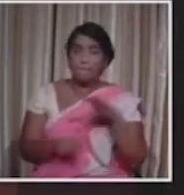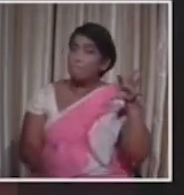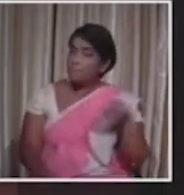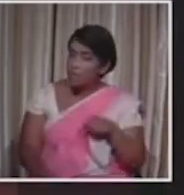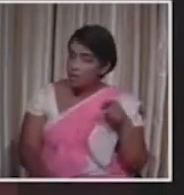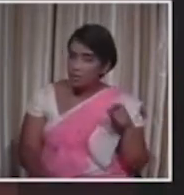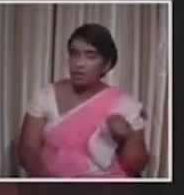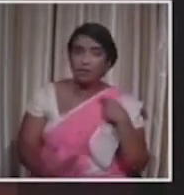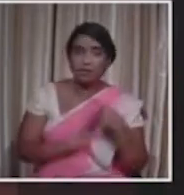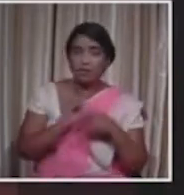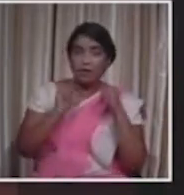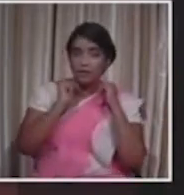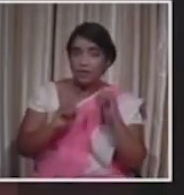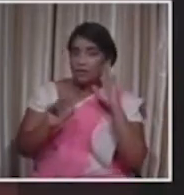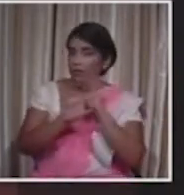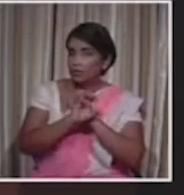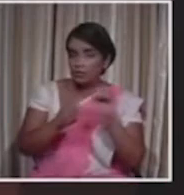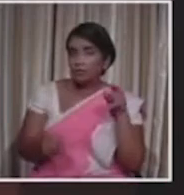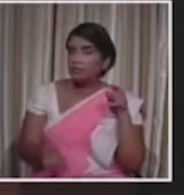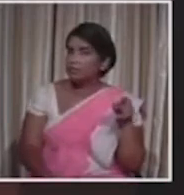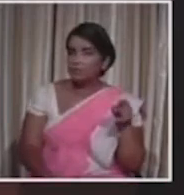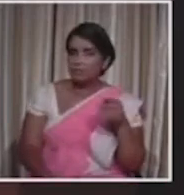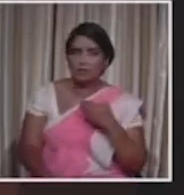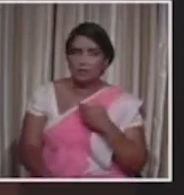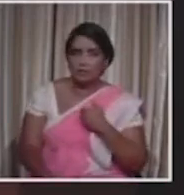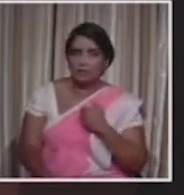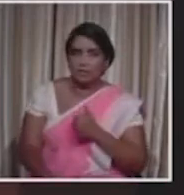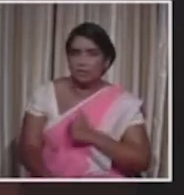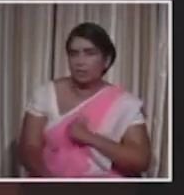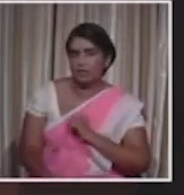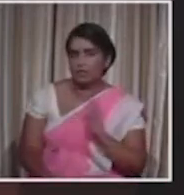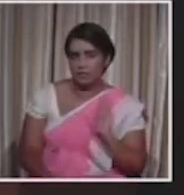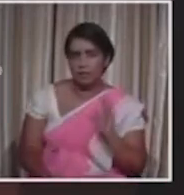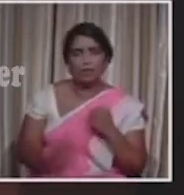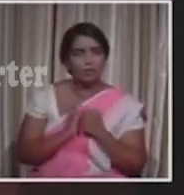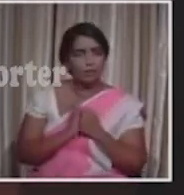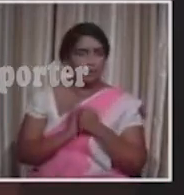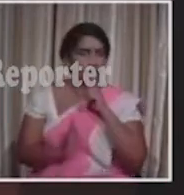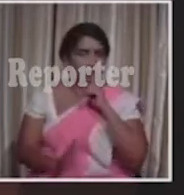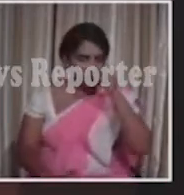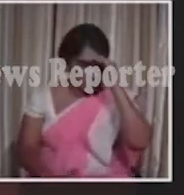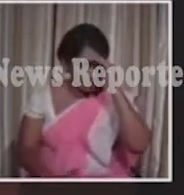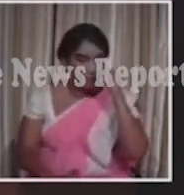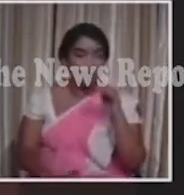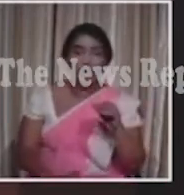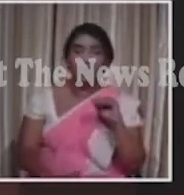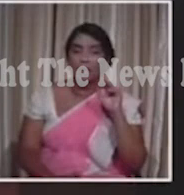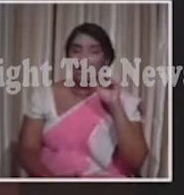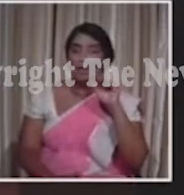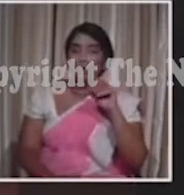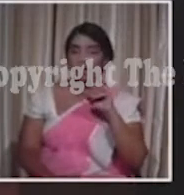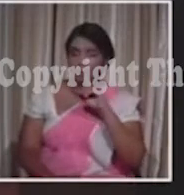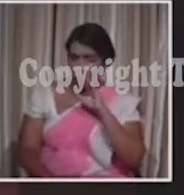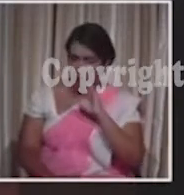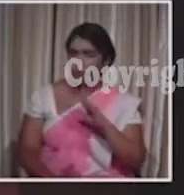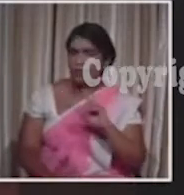කරලා රටට වැරදි පණිවිඩයක් ලබා දෙනවට මම නම් ඒකට කැමති නැහැ. ගරු කථානායකතුමනි 100 ලක්ෂ